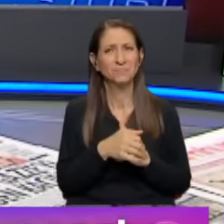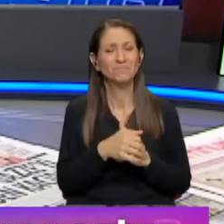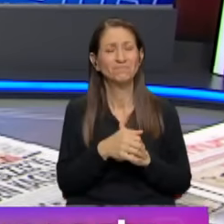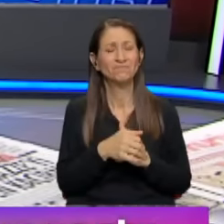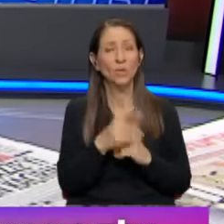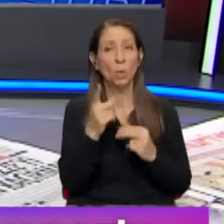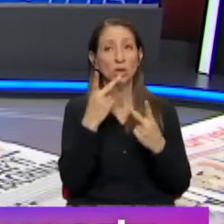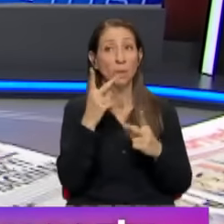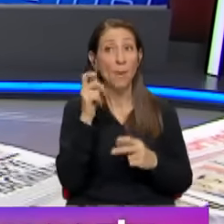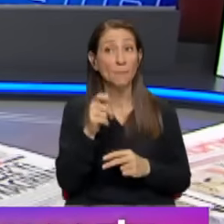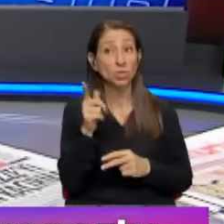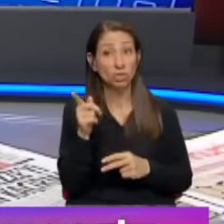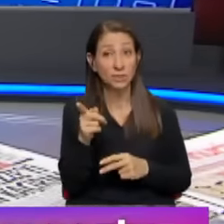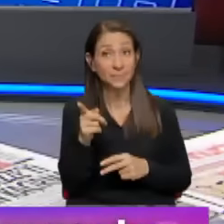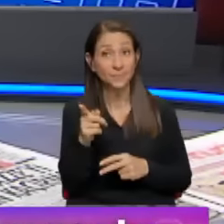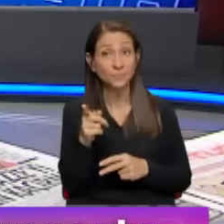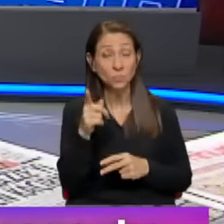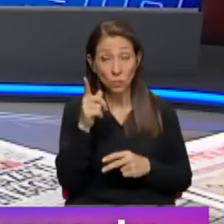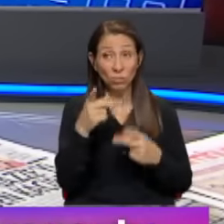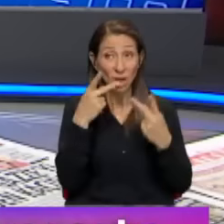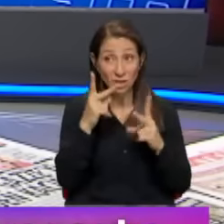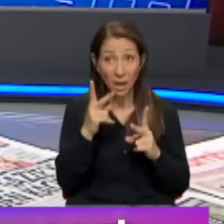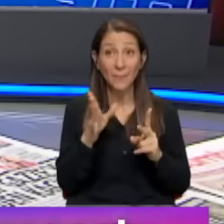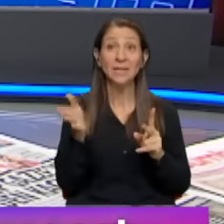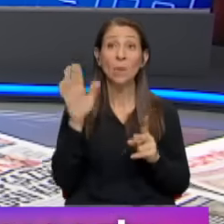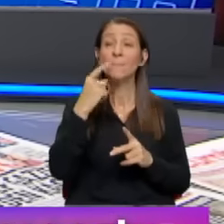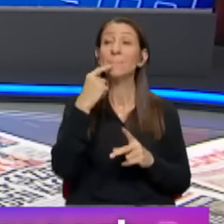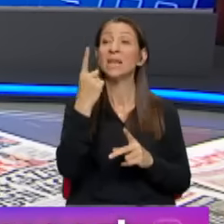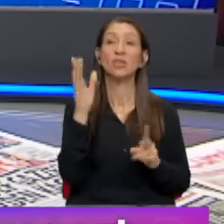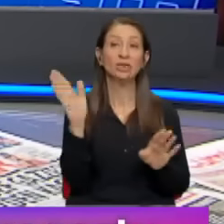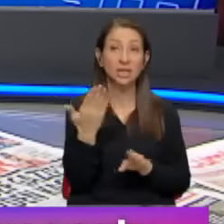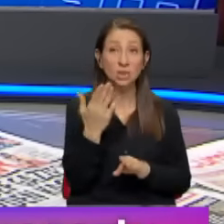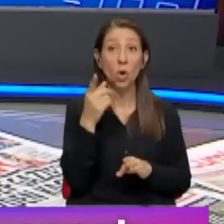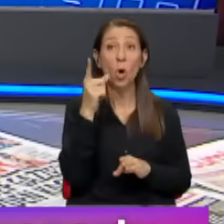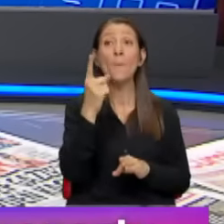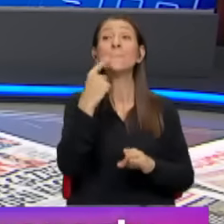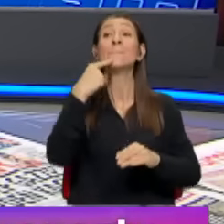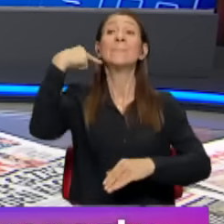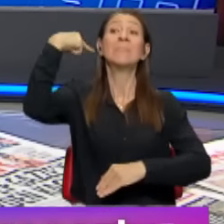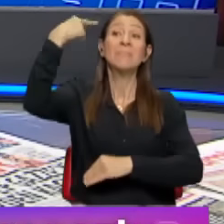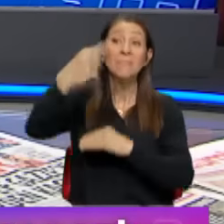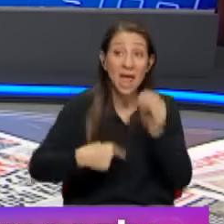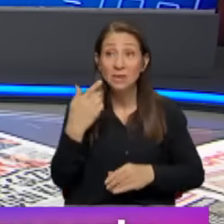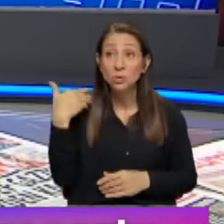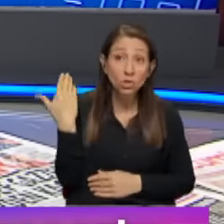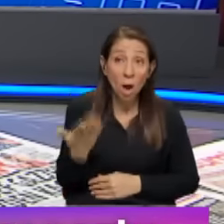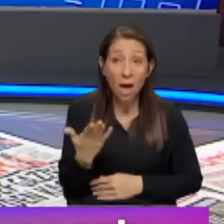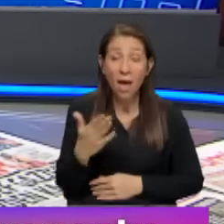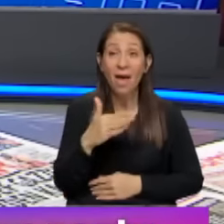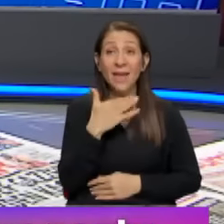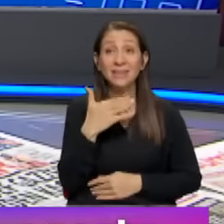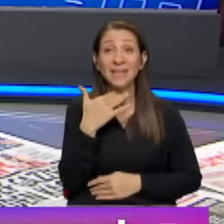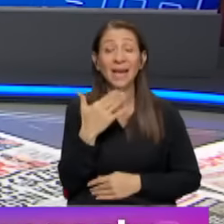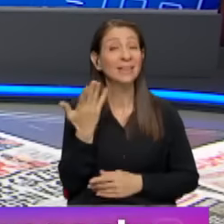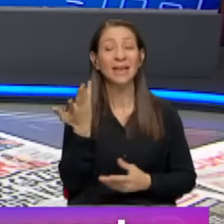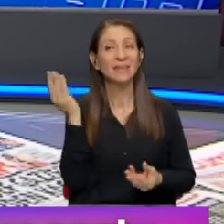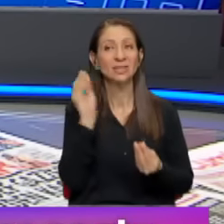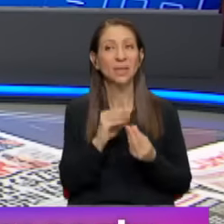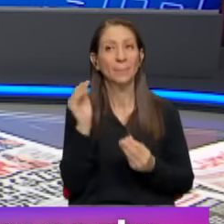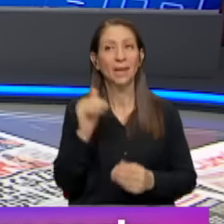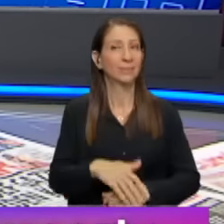yüksek. Bu açıklamayı yapmıştı. O açıklamanın üzerinden bir yıl geçti. O bir yıl içinde ete ne kadar